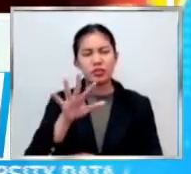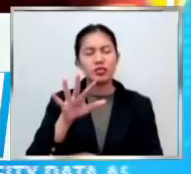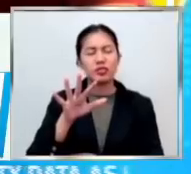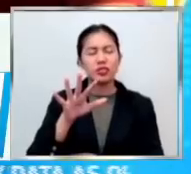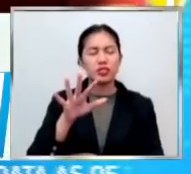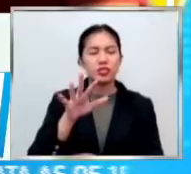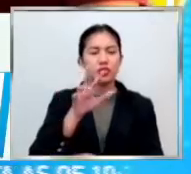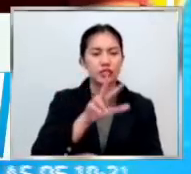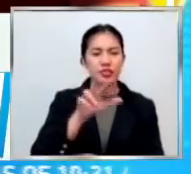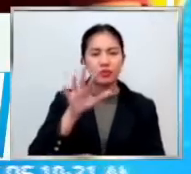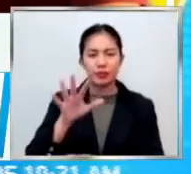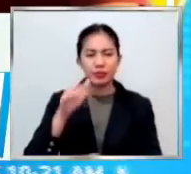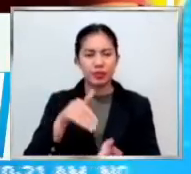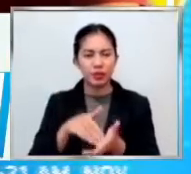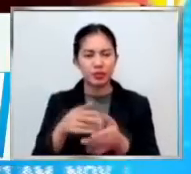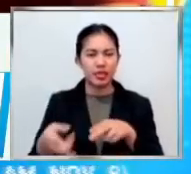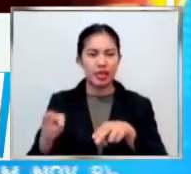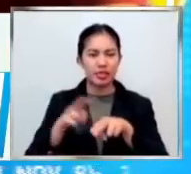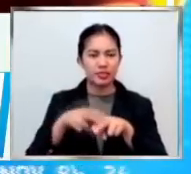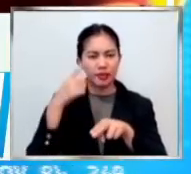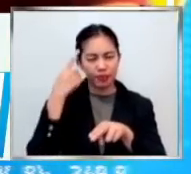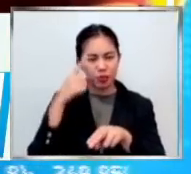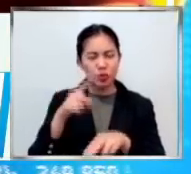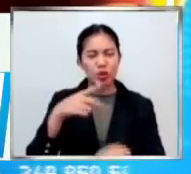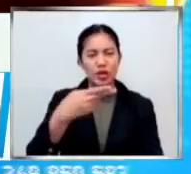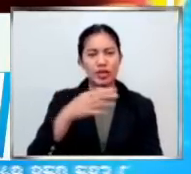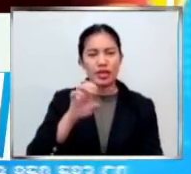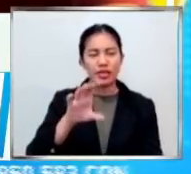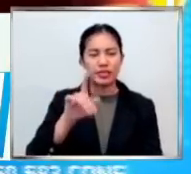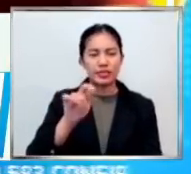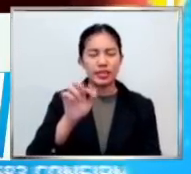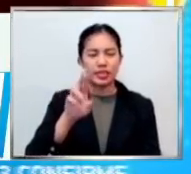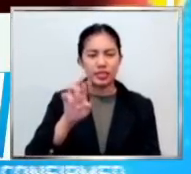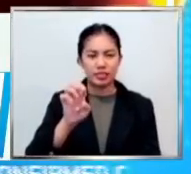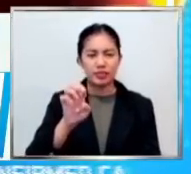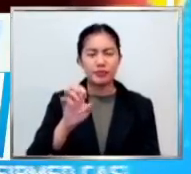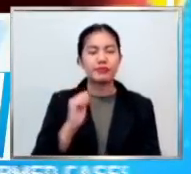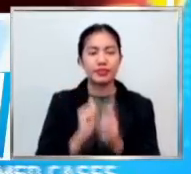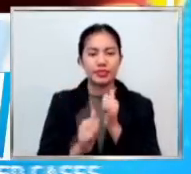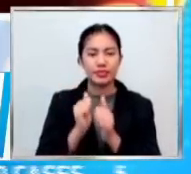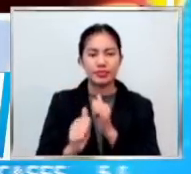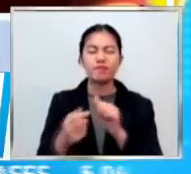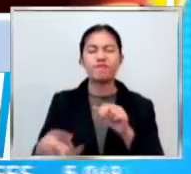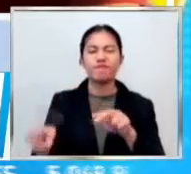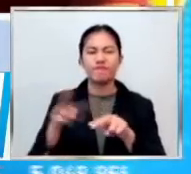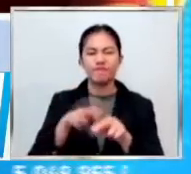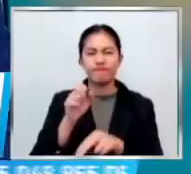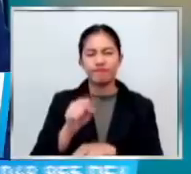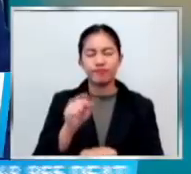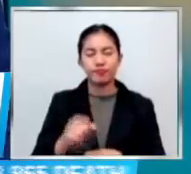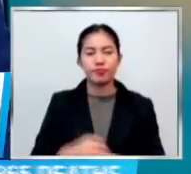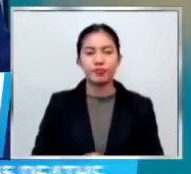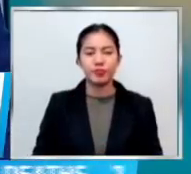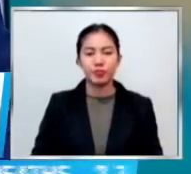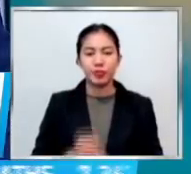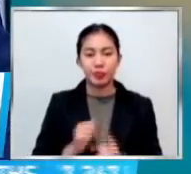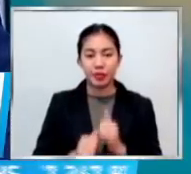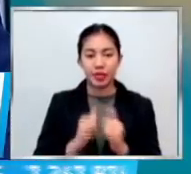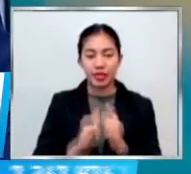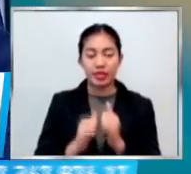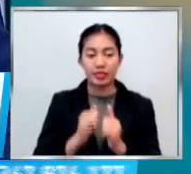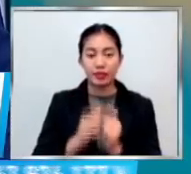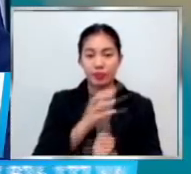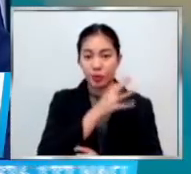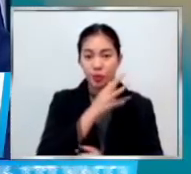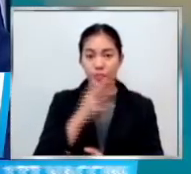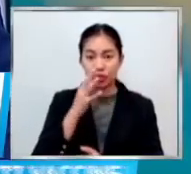additional per hectare. Uh-huh. So malaki ang pagtaas ng presyo. So sa volume na lang po bababawi yung ating mga magsasaka?